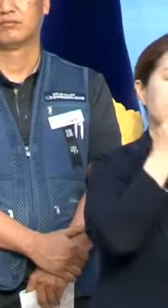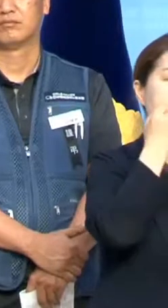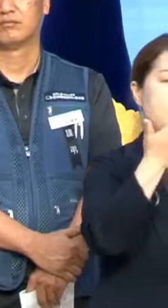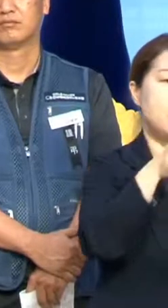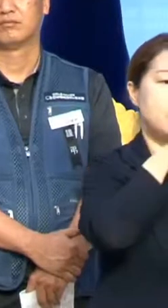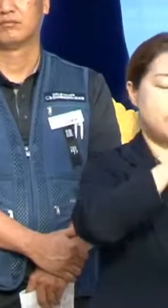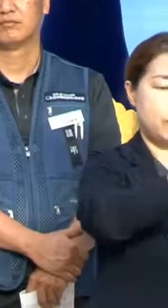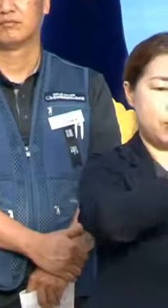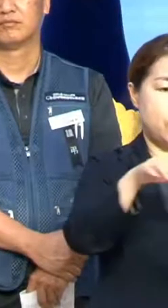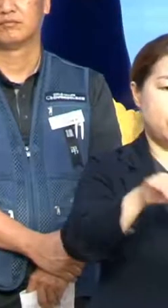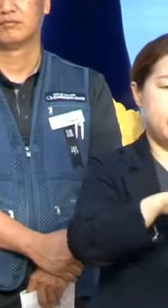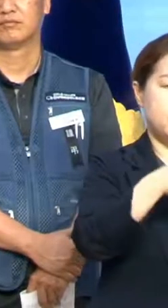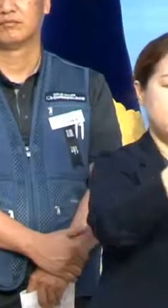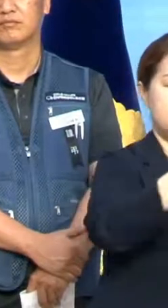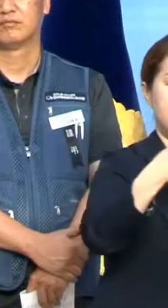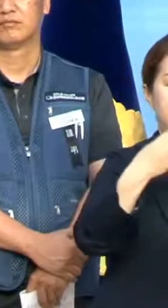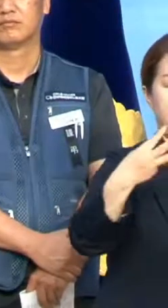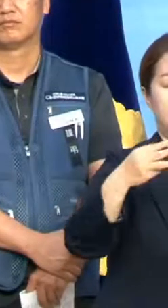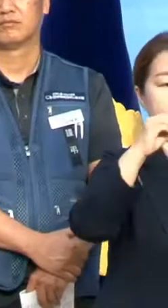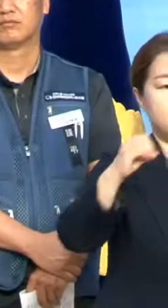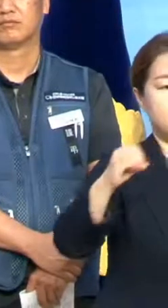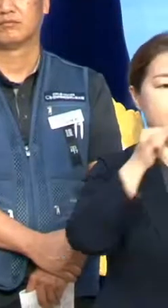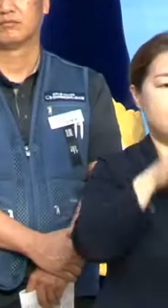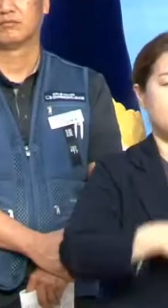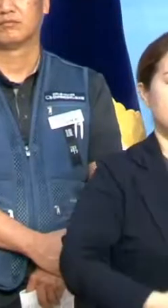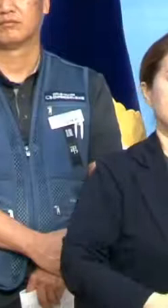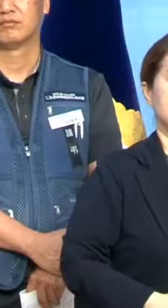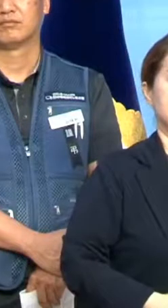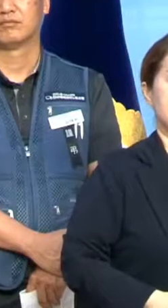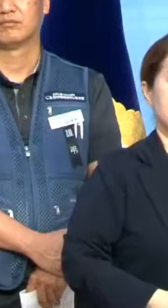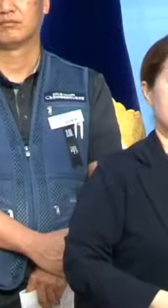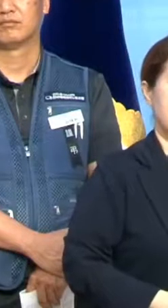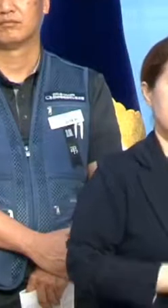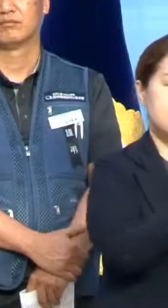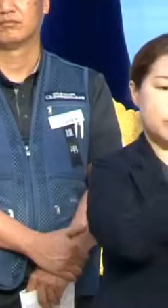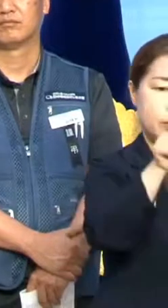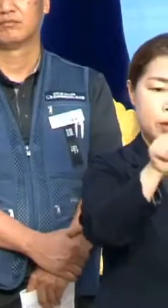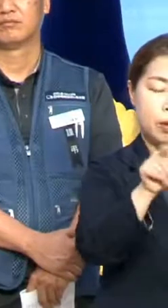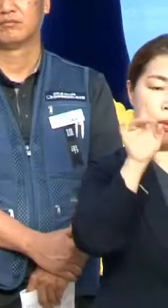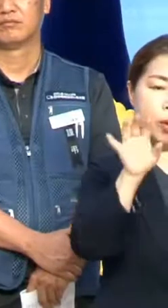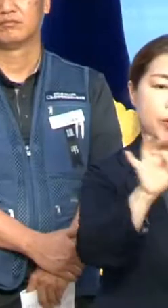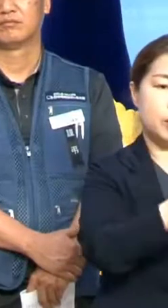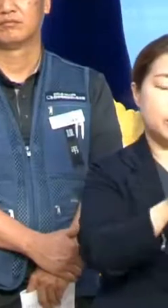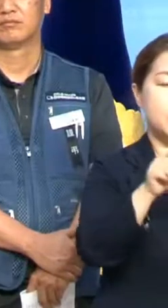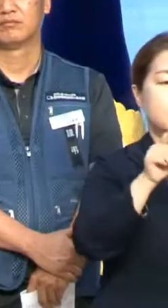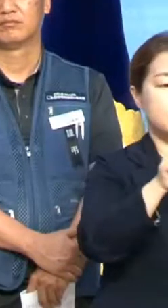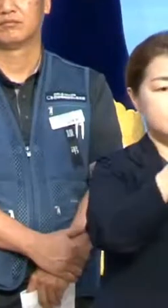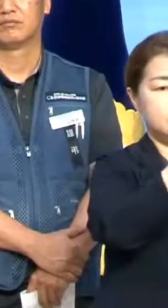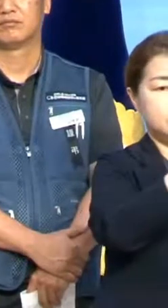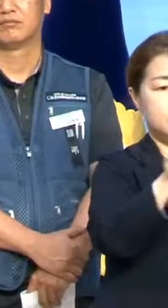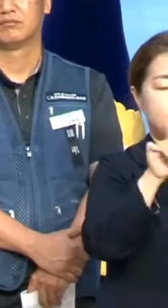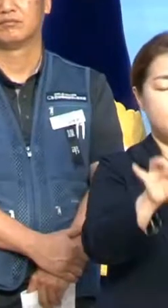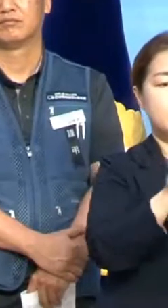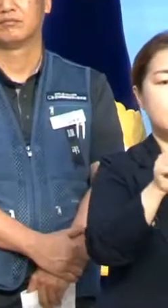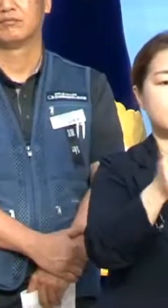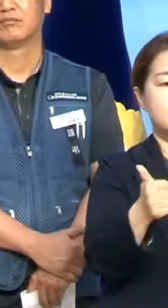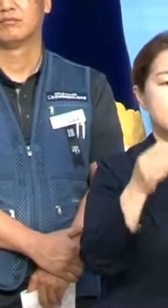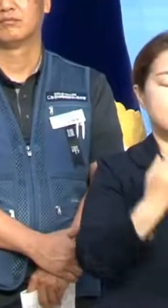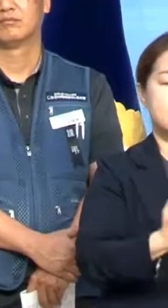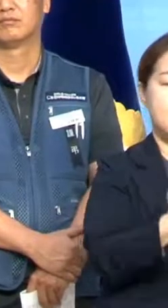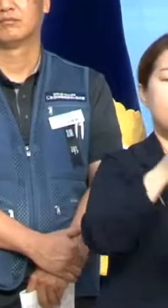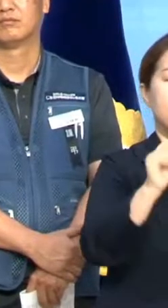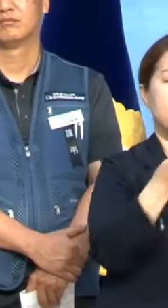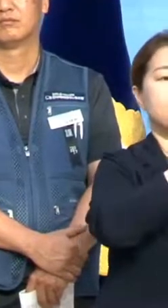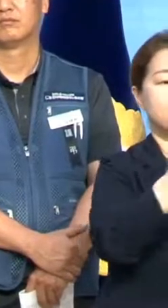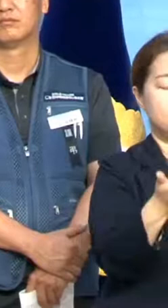면제 율은 1.33% 10만원만 4 침만 명당 삼재 사망을 10점 6명 사부 성 사막 만인 유리 1.06